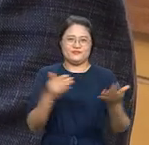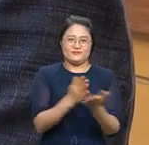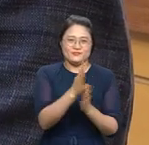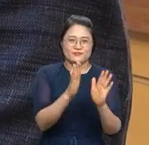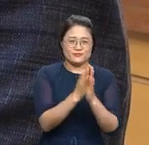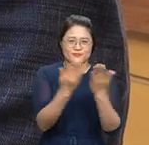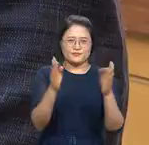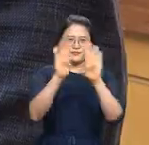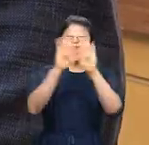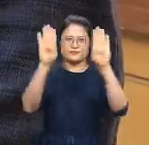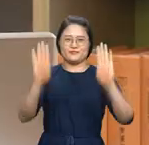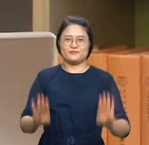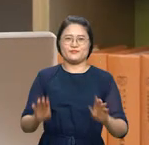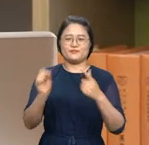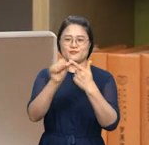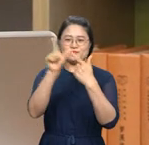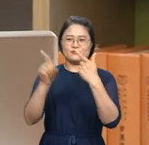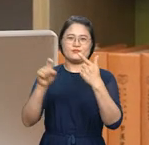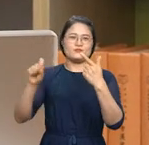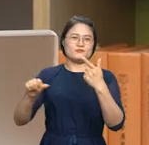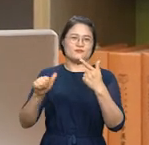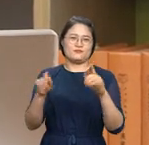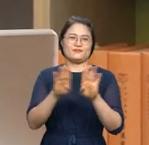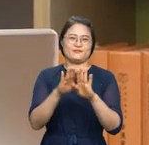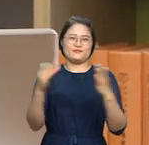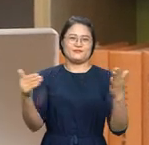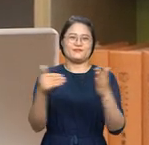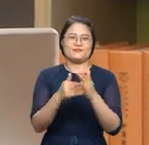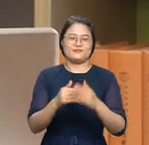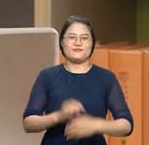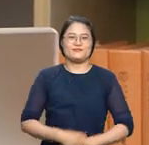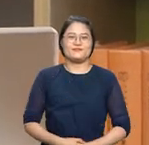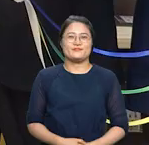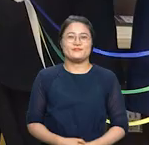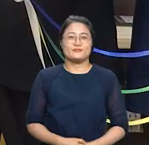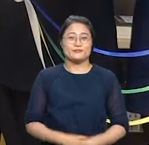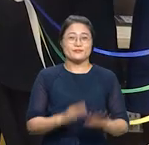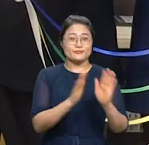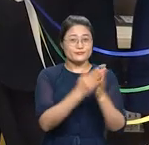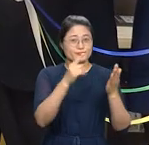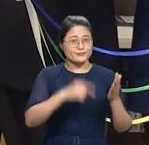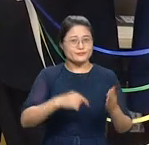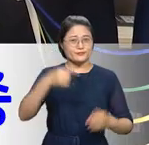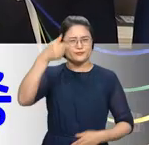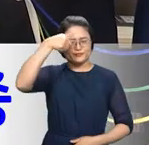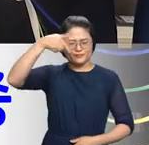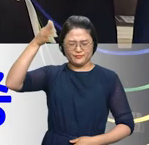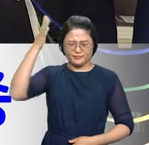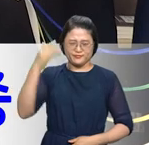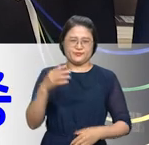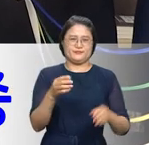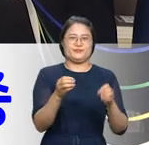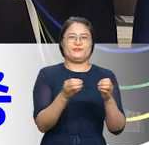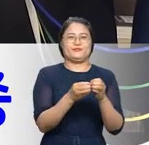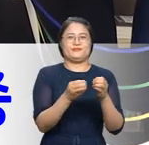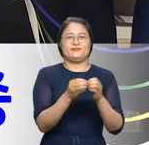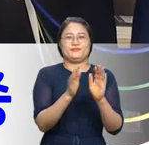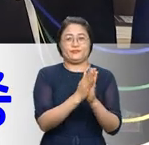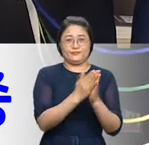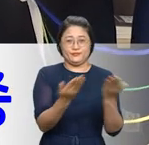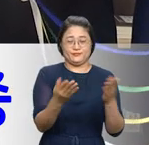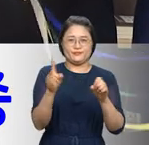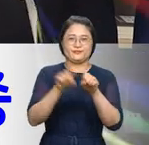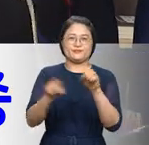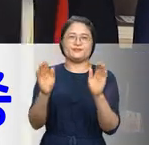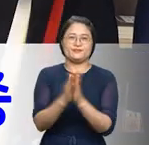중국 인문학도서 전시회 개막식을 15일 열었습니다. 이번 전시도서는 샌닝시에서 기증한 중국